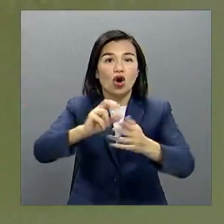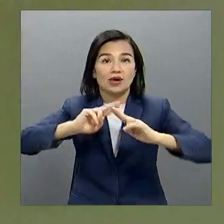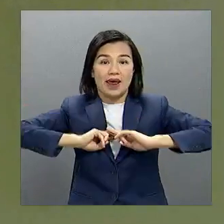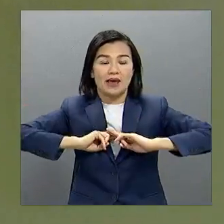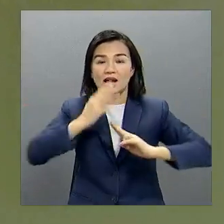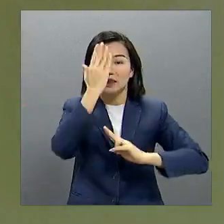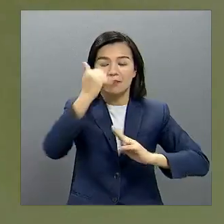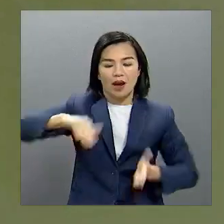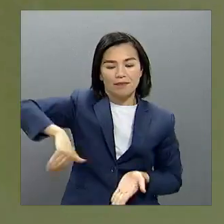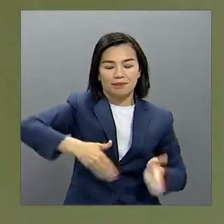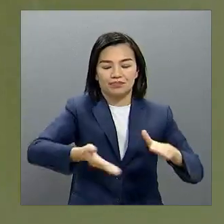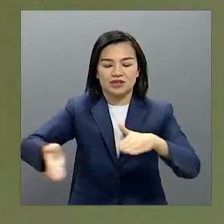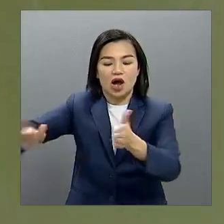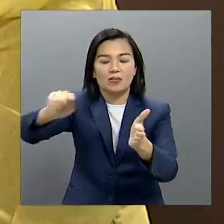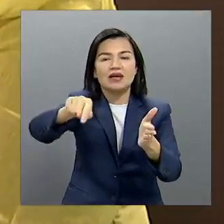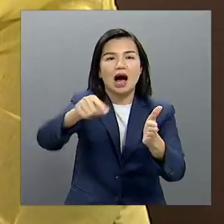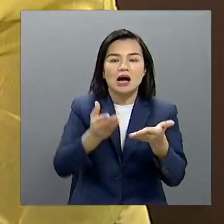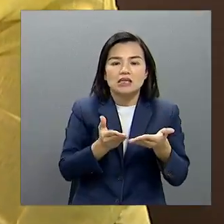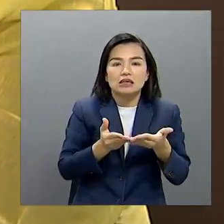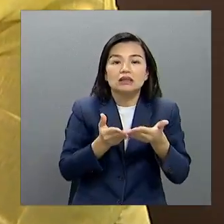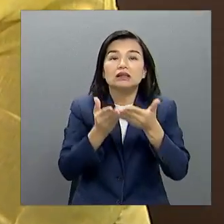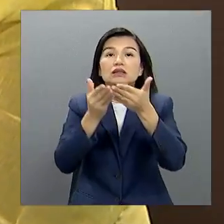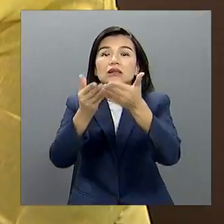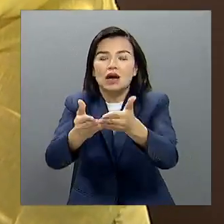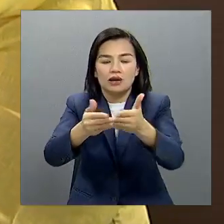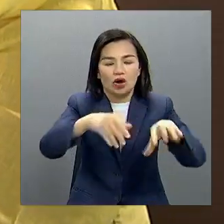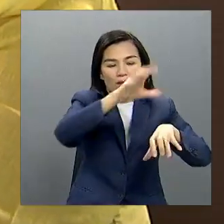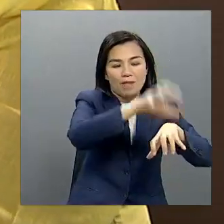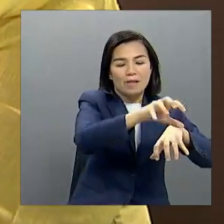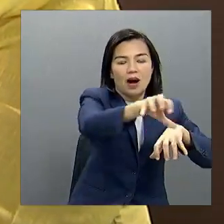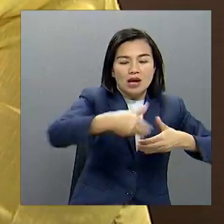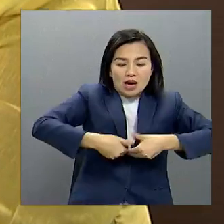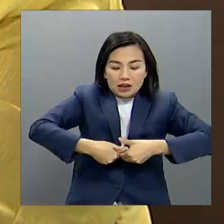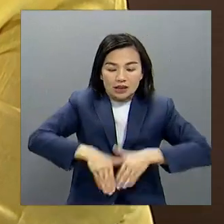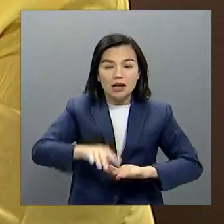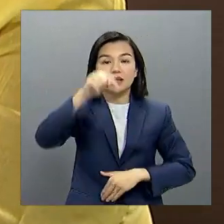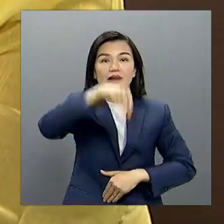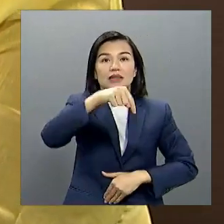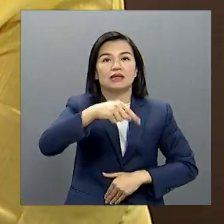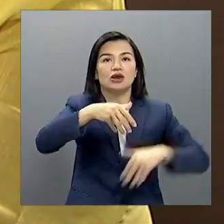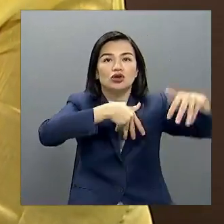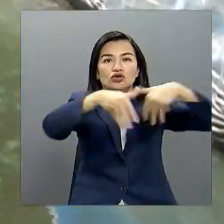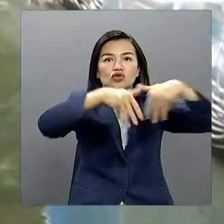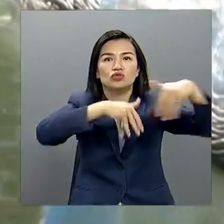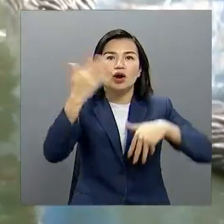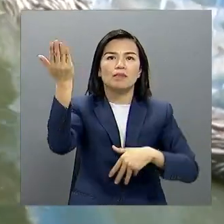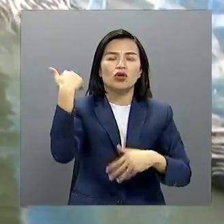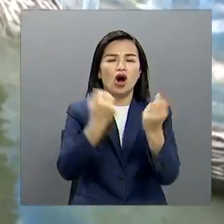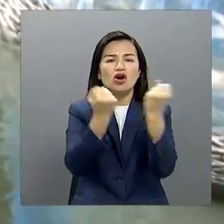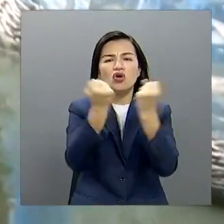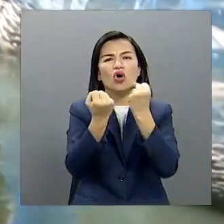ดินทางไปด้วยเรือสมัยก่อนรถไม่มีค่ะป้าต้อยเกิดมาที่นี่ในหมู่บ้านนี้สมัยก่อนมีรถไม่กี่คันเลย